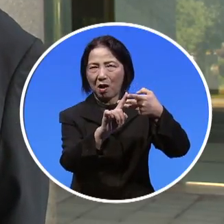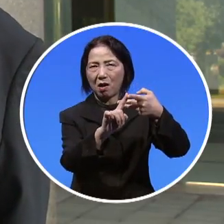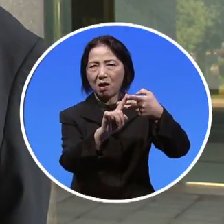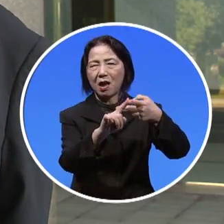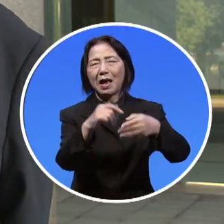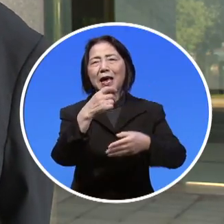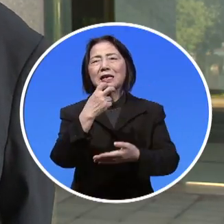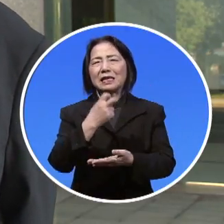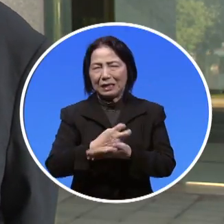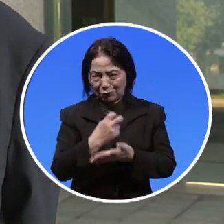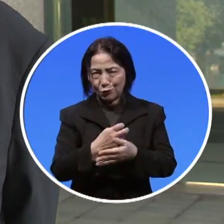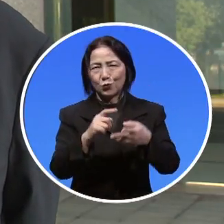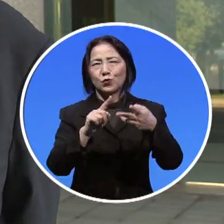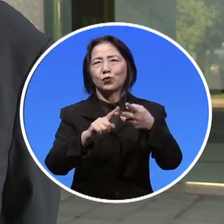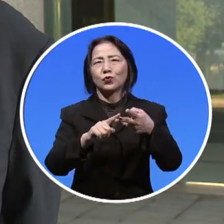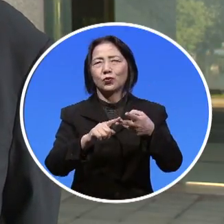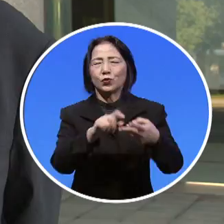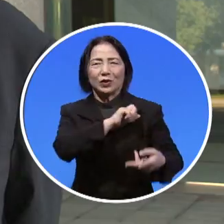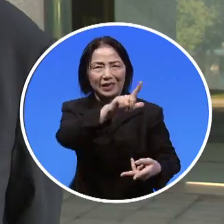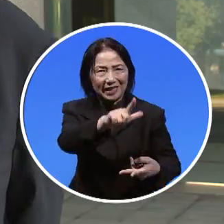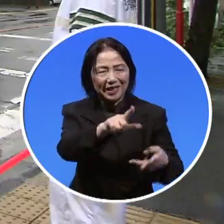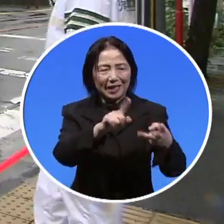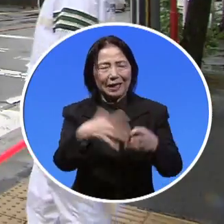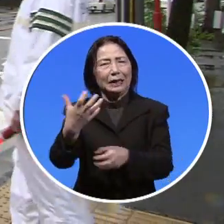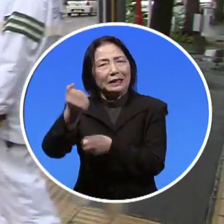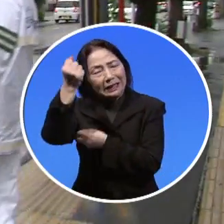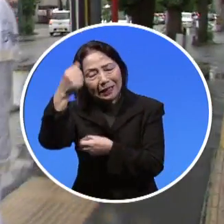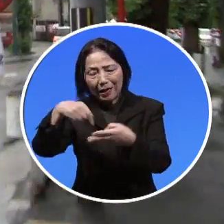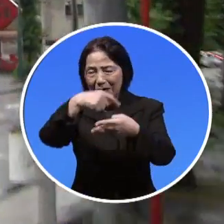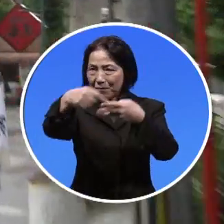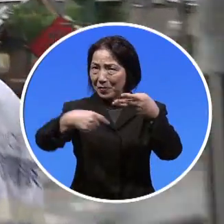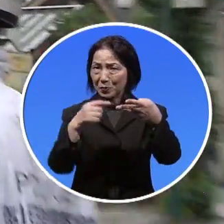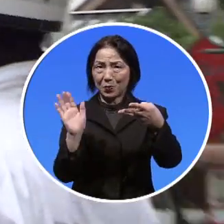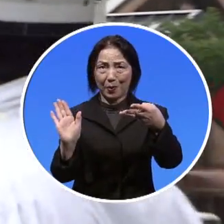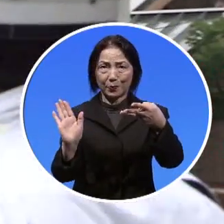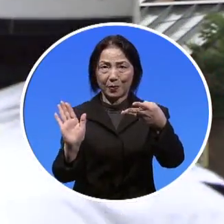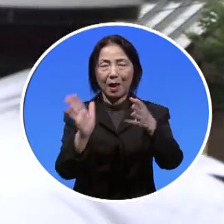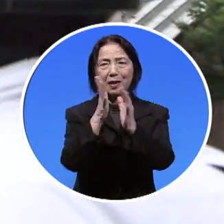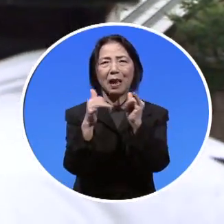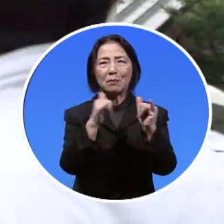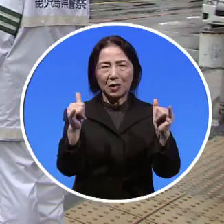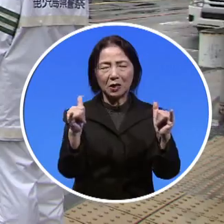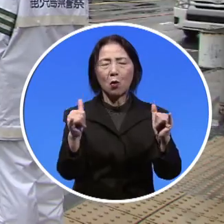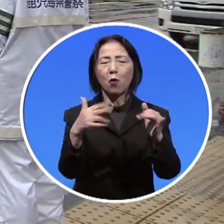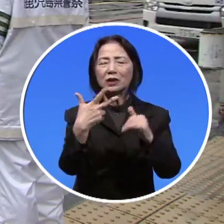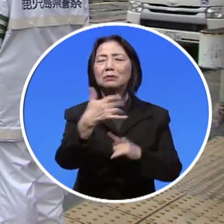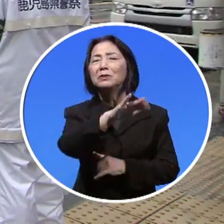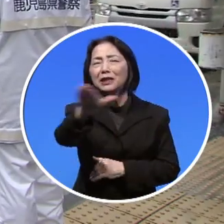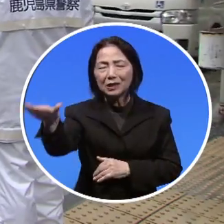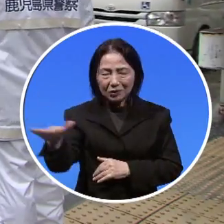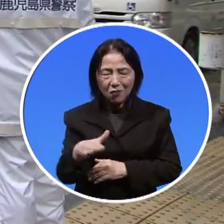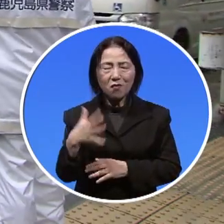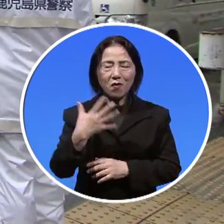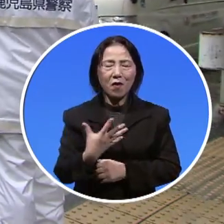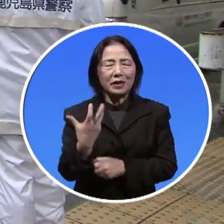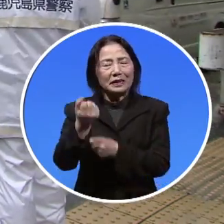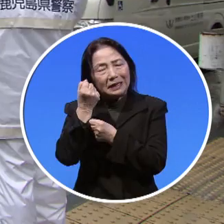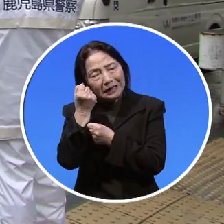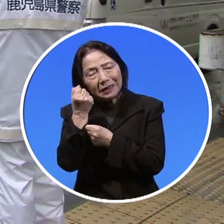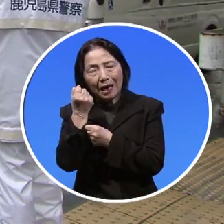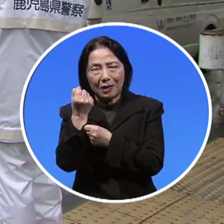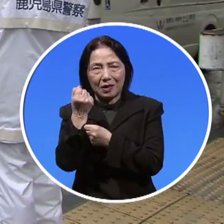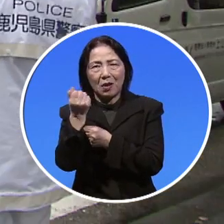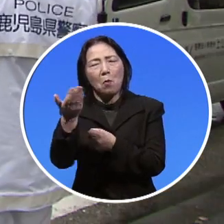それは霧地式信頼ですねあの県民の市民の方の信頼を得るという